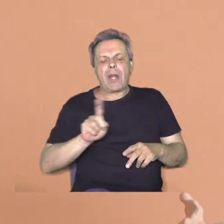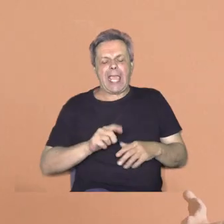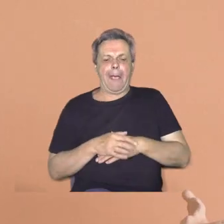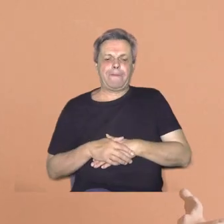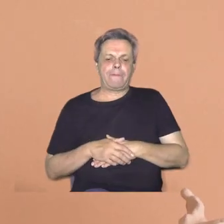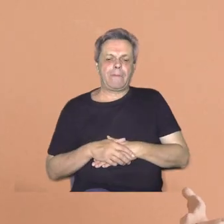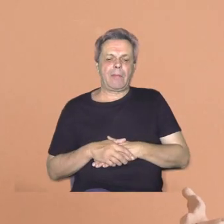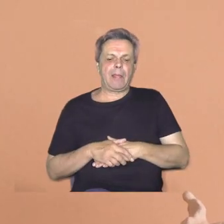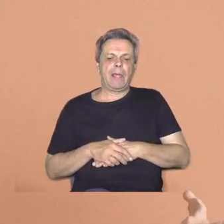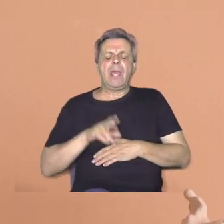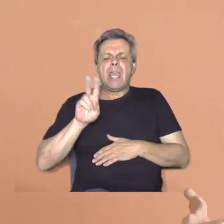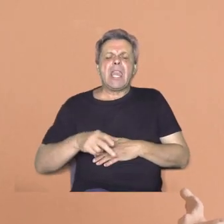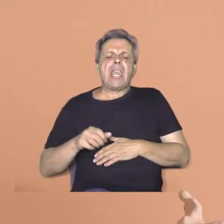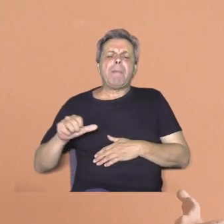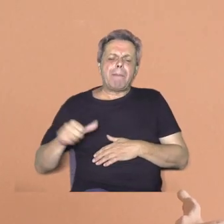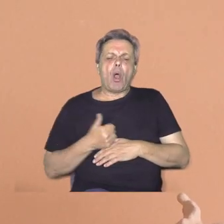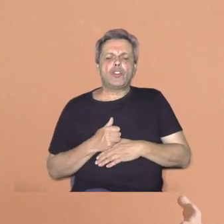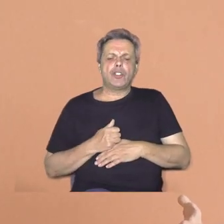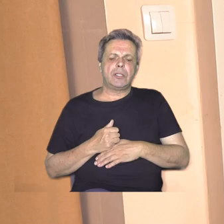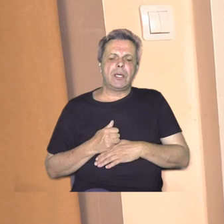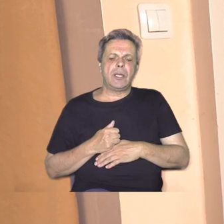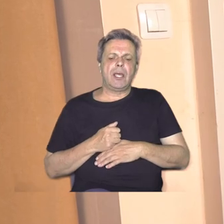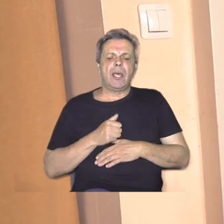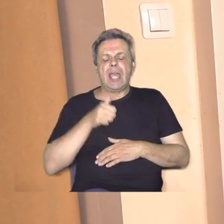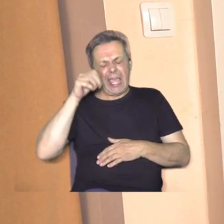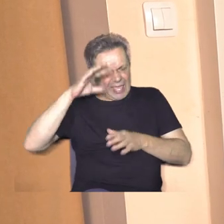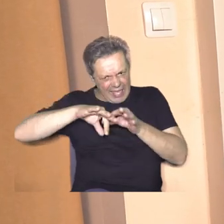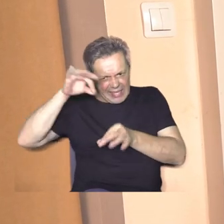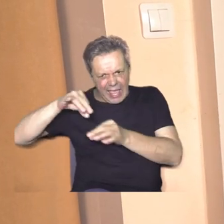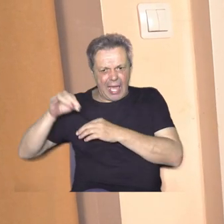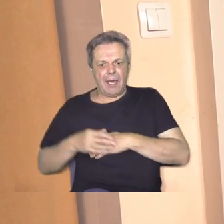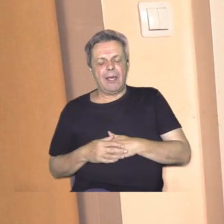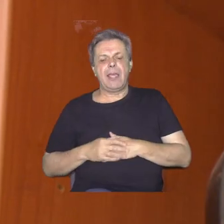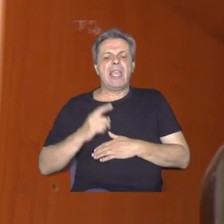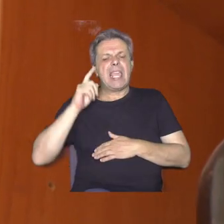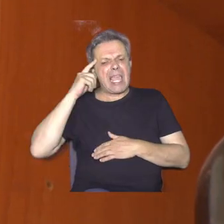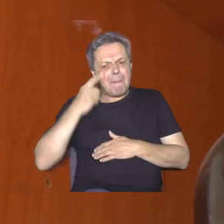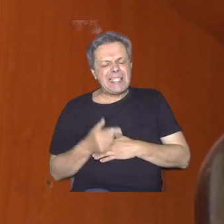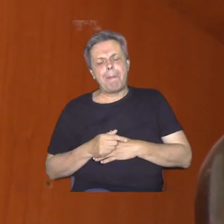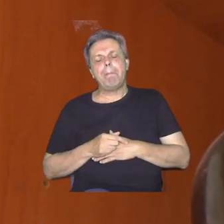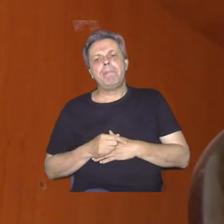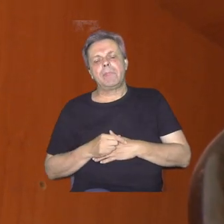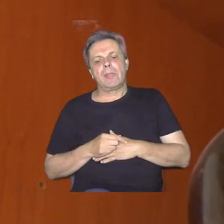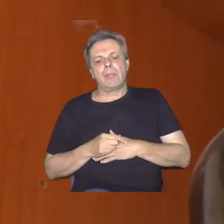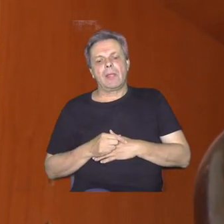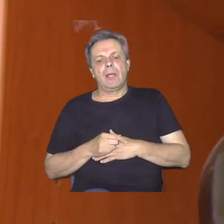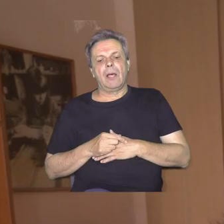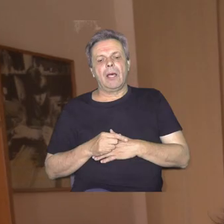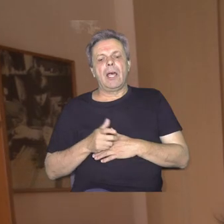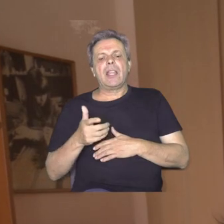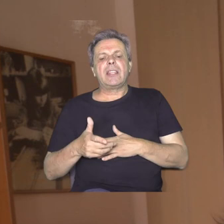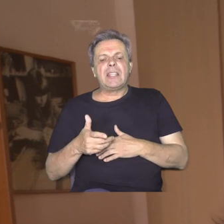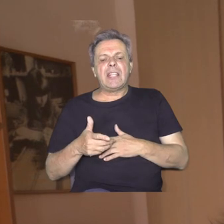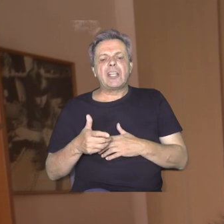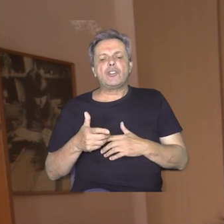nije. Ja imam još ideja. I mislim